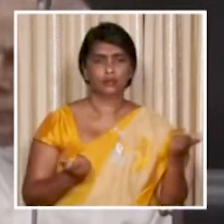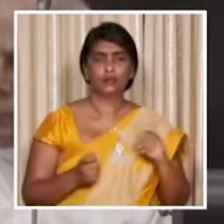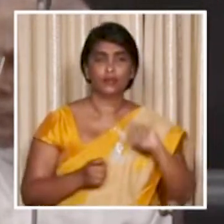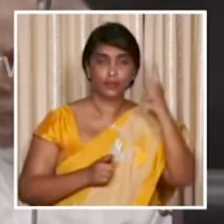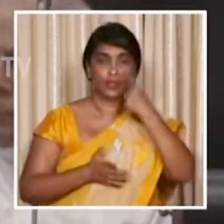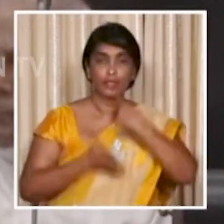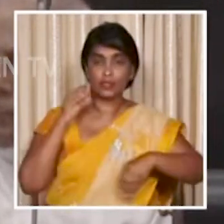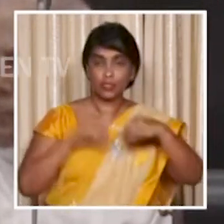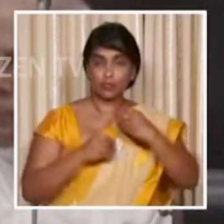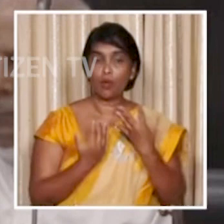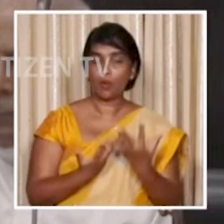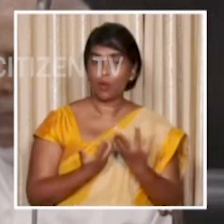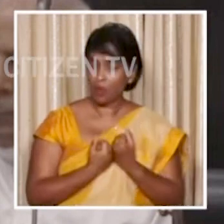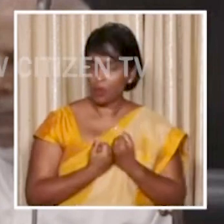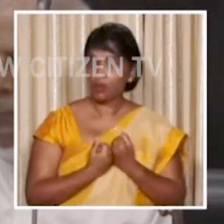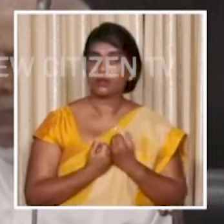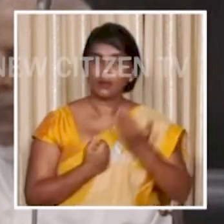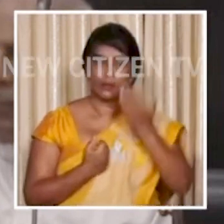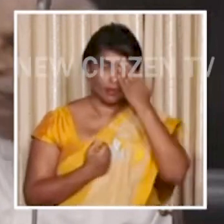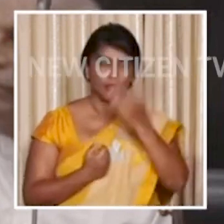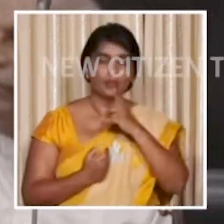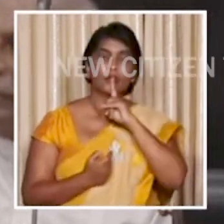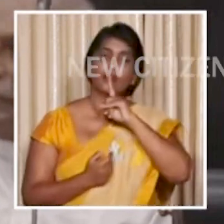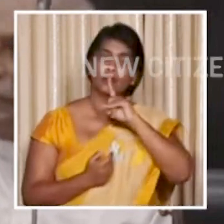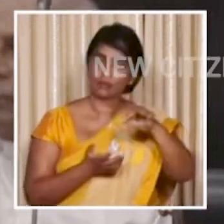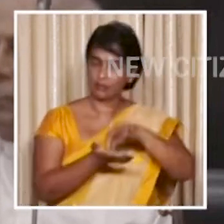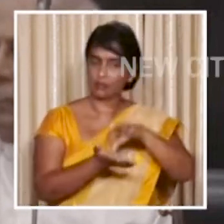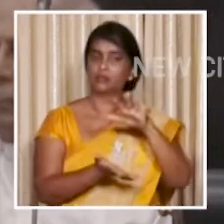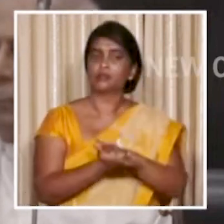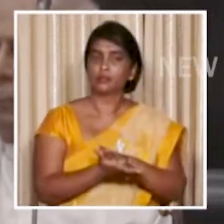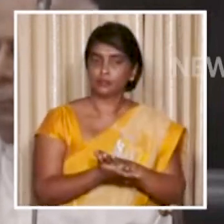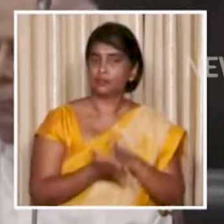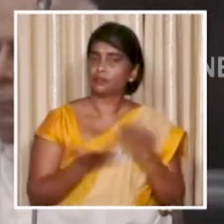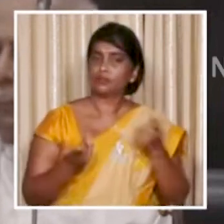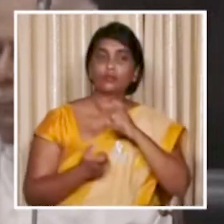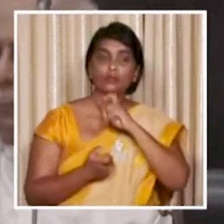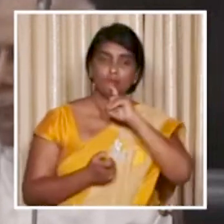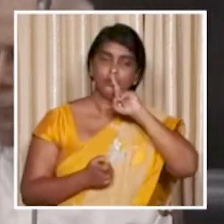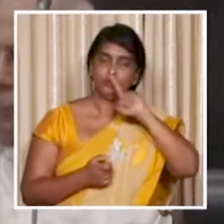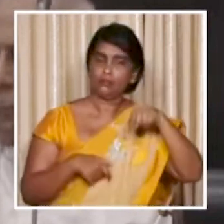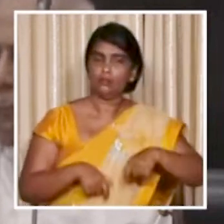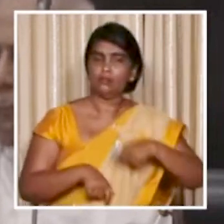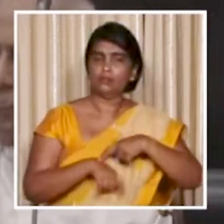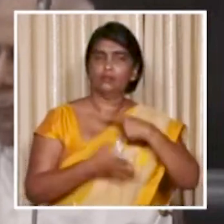ඉස්සෙල්ලා ඡන්දයක් ඕනේ කියලා කරුණාකරලා ගිහින් තීන්දුව කරන්න. නැත්තම් උසාවියට කියන්නේ මේ